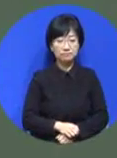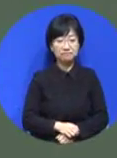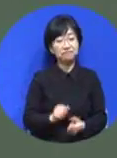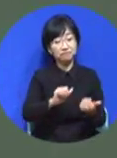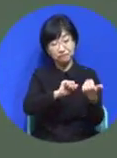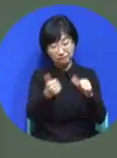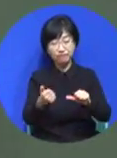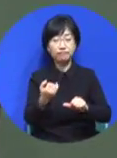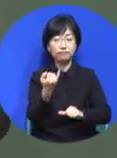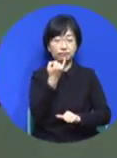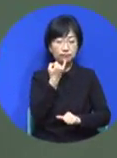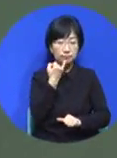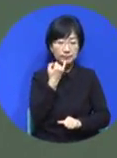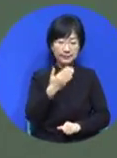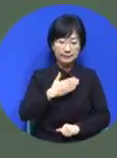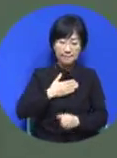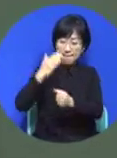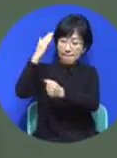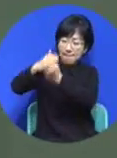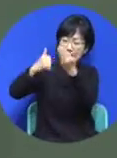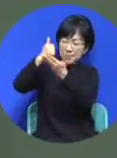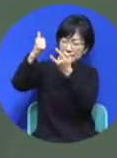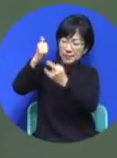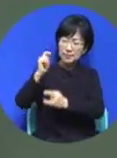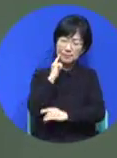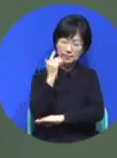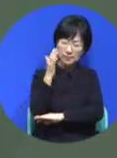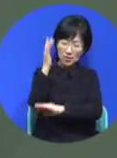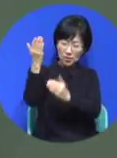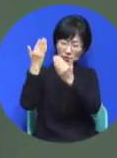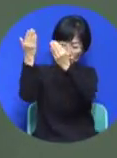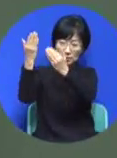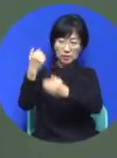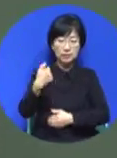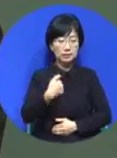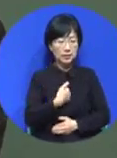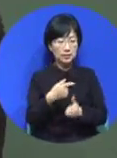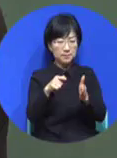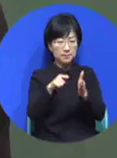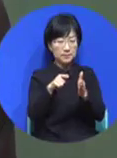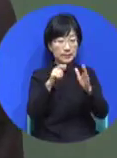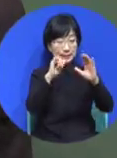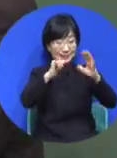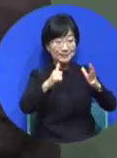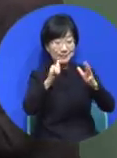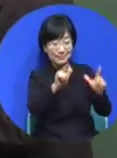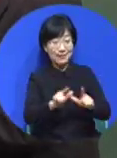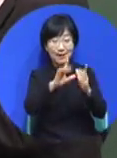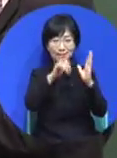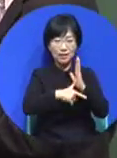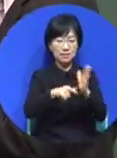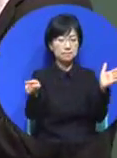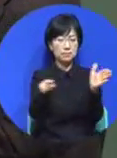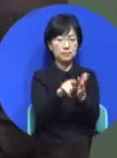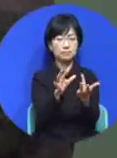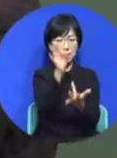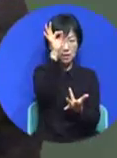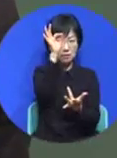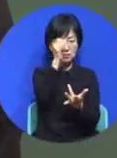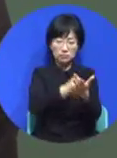die. 쉽게 하나님께 나는 영광 돌리고 믿음으로 살겠다. So with the faith that God gives to me, I'm going to give Him greatest